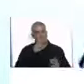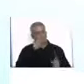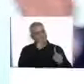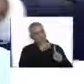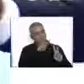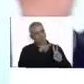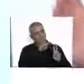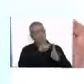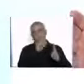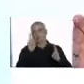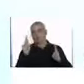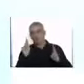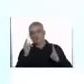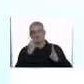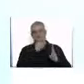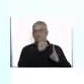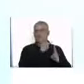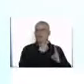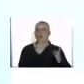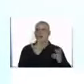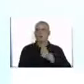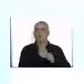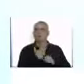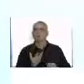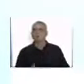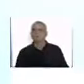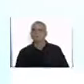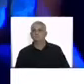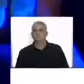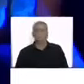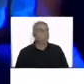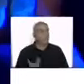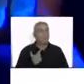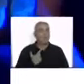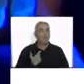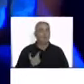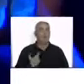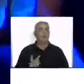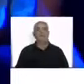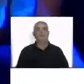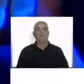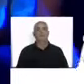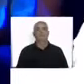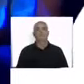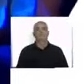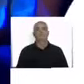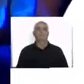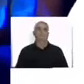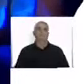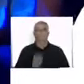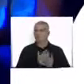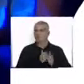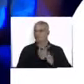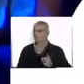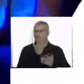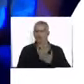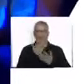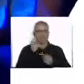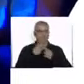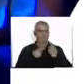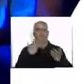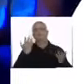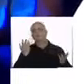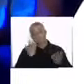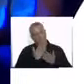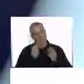על שניים, קובי פרץ ובמקרה של חייל גולן. למה הם עושים את זה? למה? כן. הוא נרדף כבר כמה שנים. זה